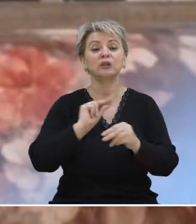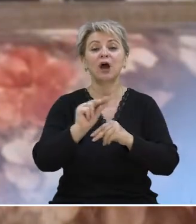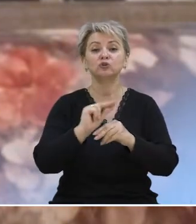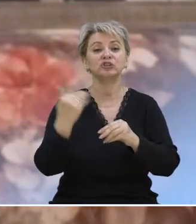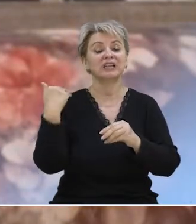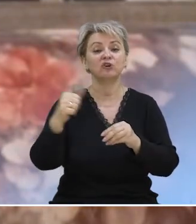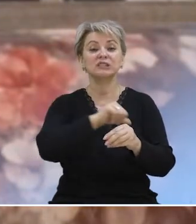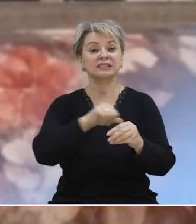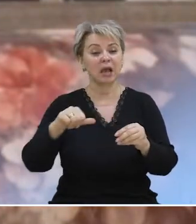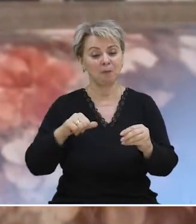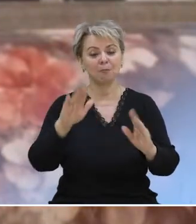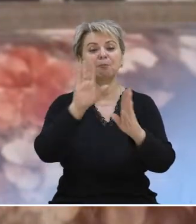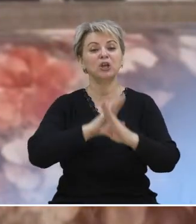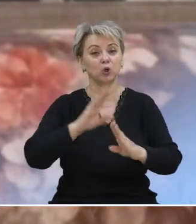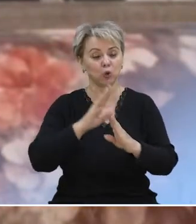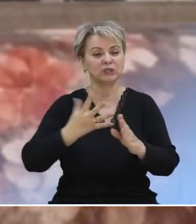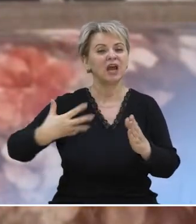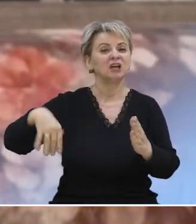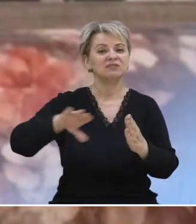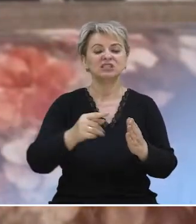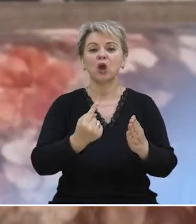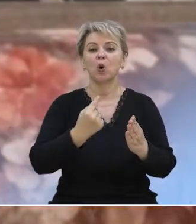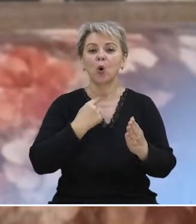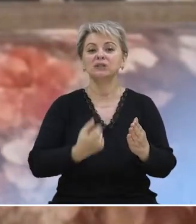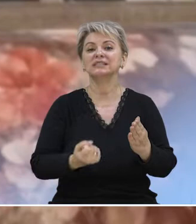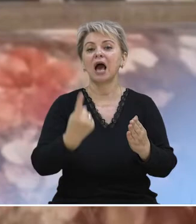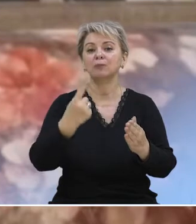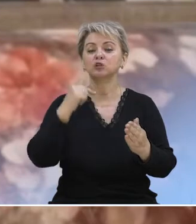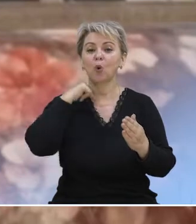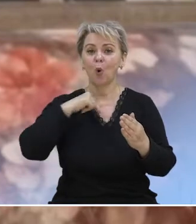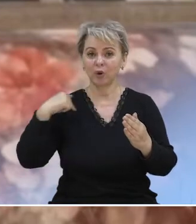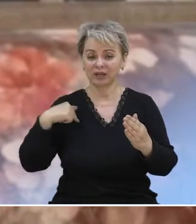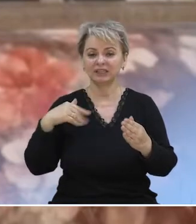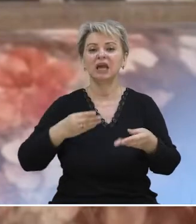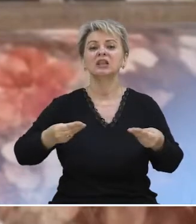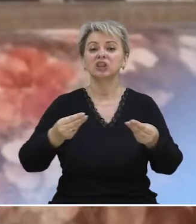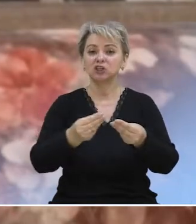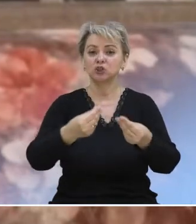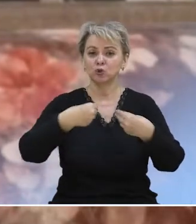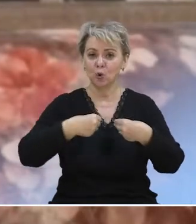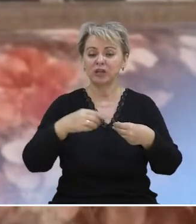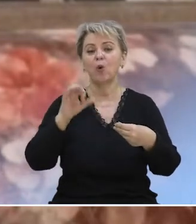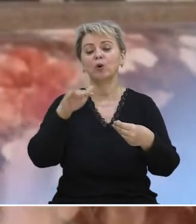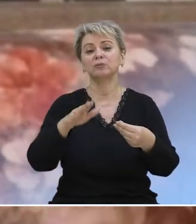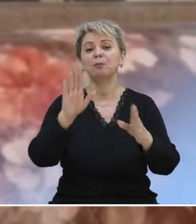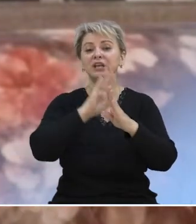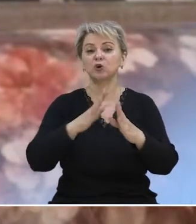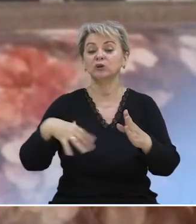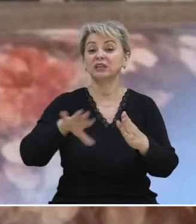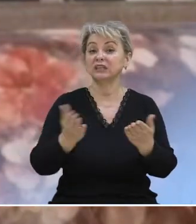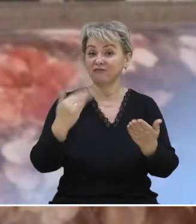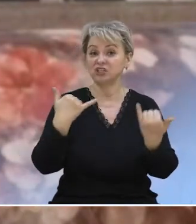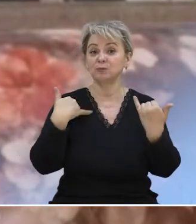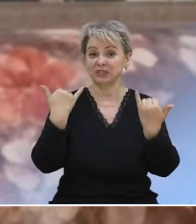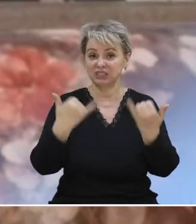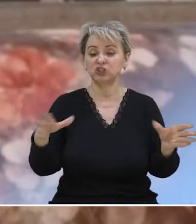чему научила его сама природа. Все голосообразующие органы, они настроены в нас от природы.